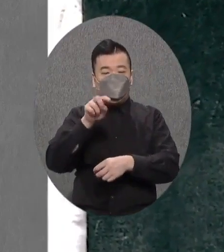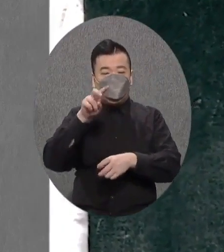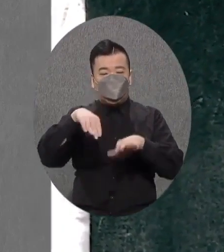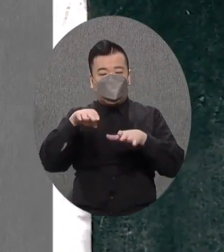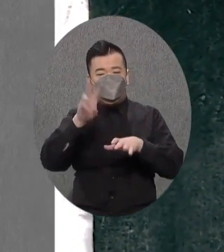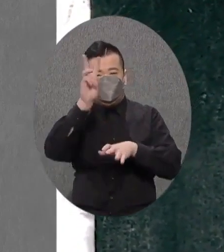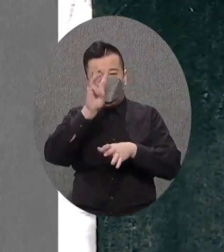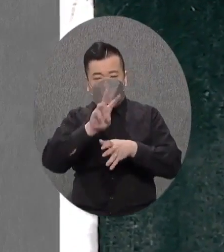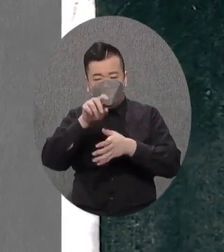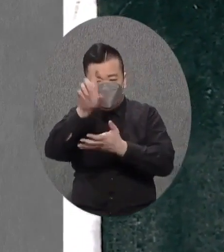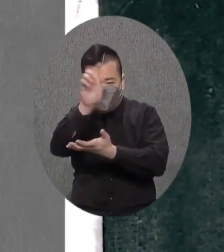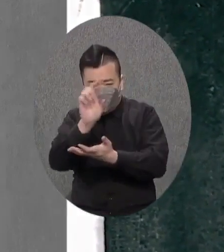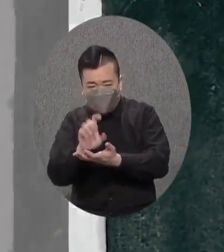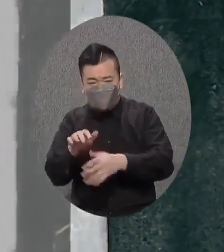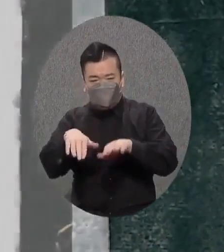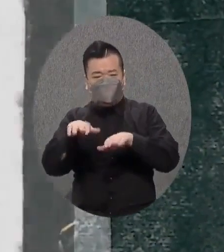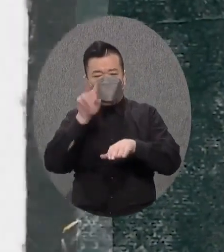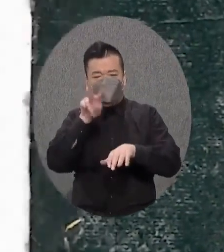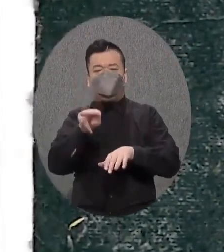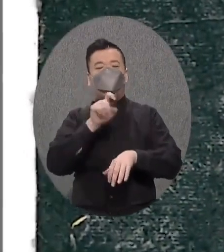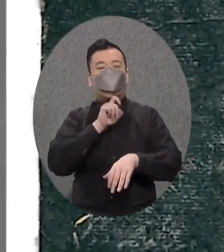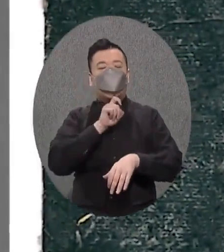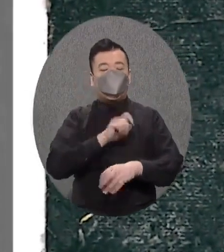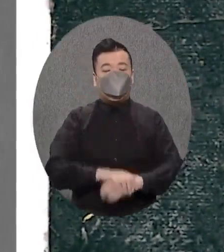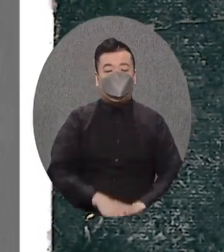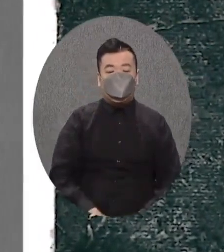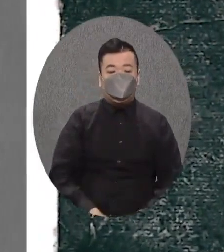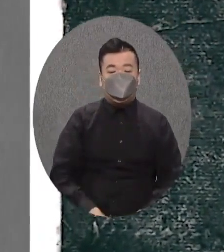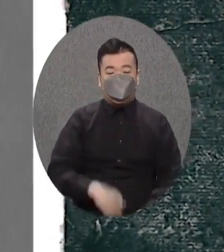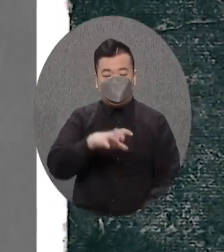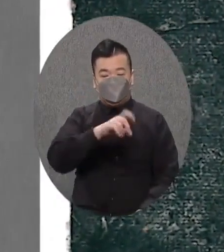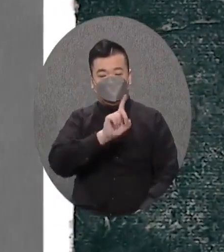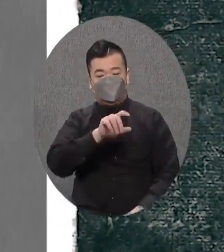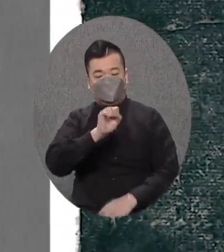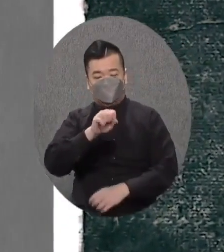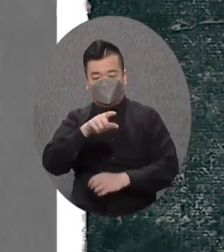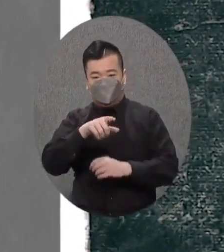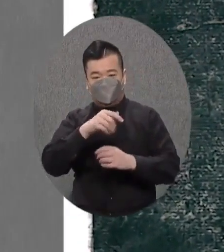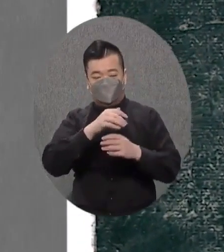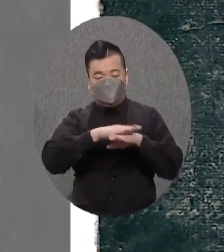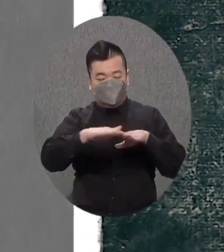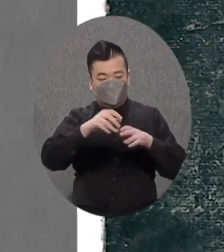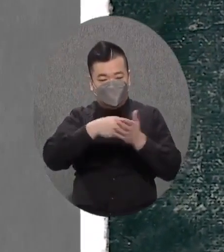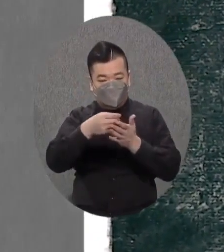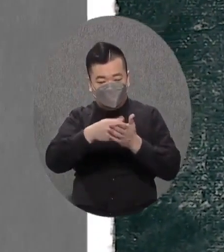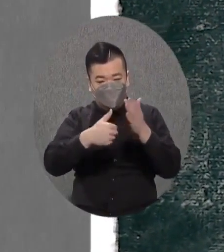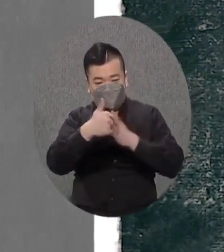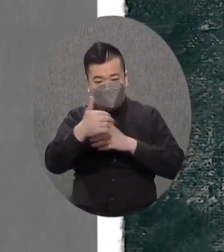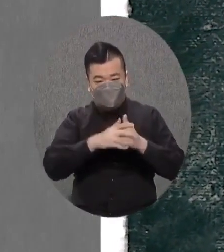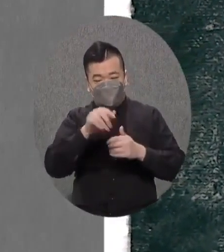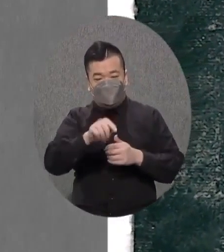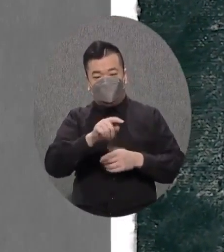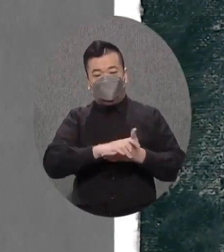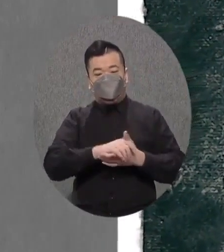水墨酸鹽嘅效果嘅。梅創基先生咧運用版畫嘅技術啦，去將依個